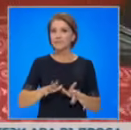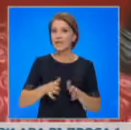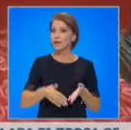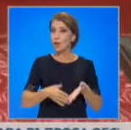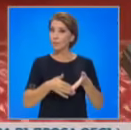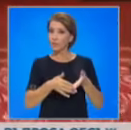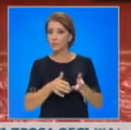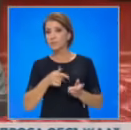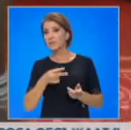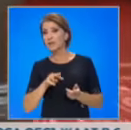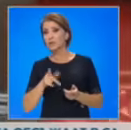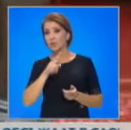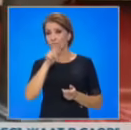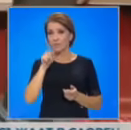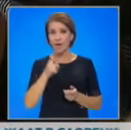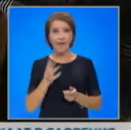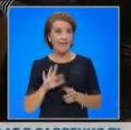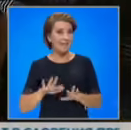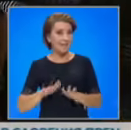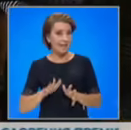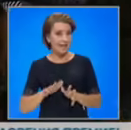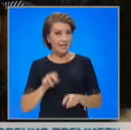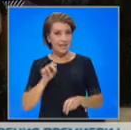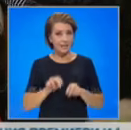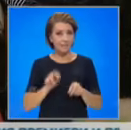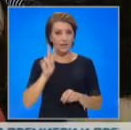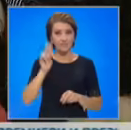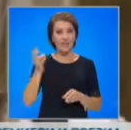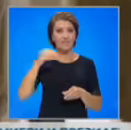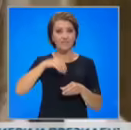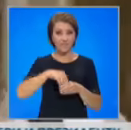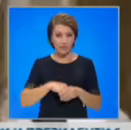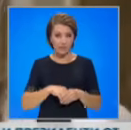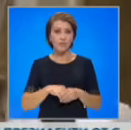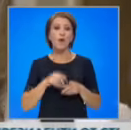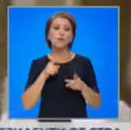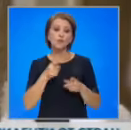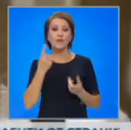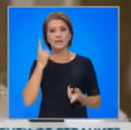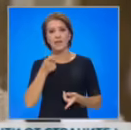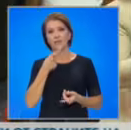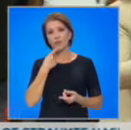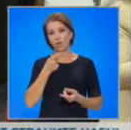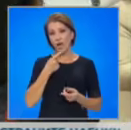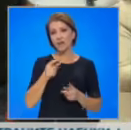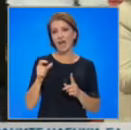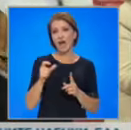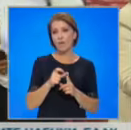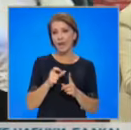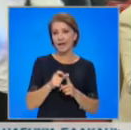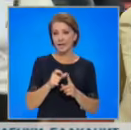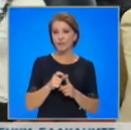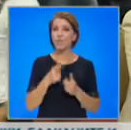въпрос. Дали изборите ще са две в едно, Митева посочи, че това е в компетентността на президента, който трябва да насрочи